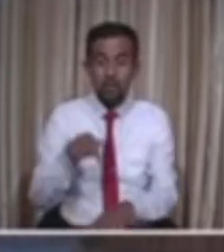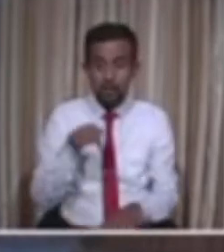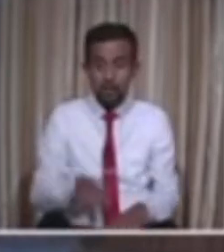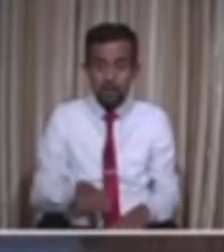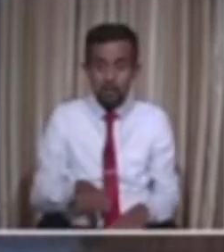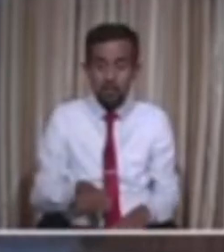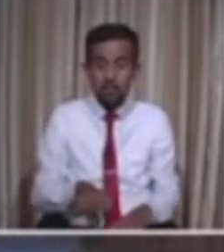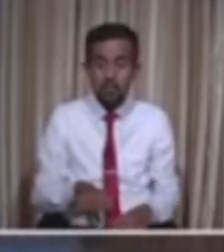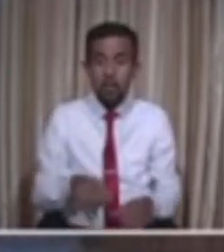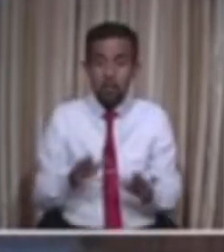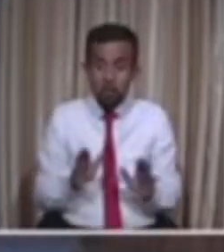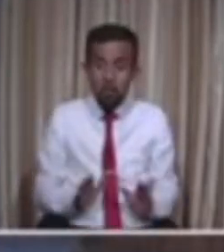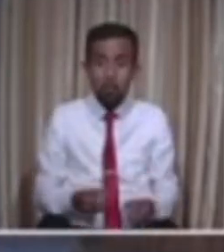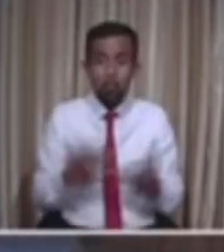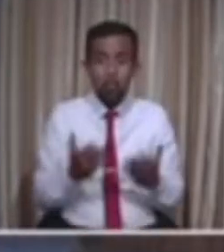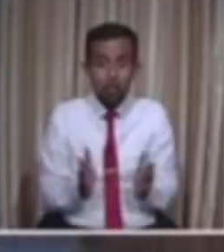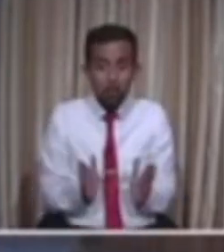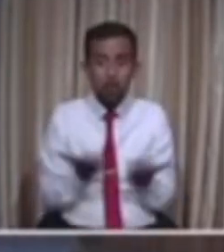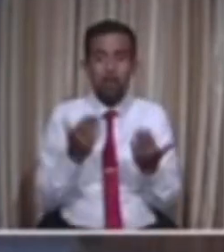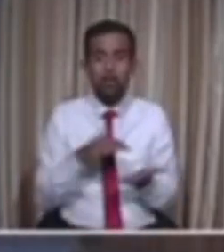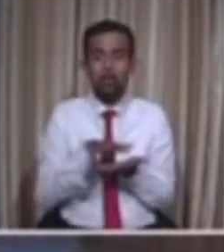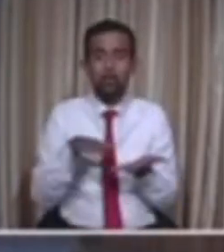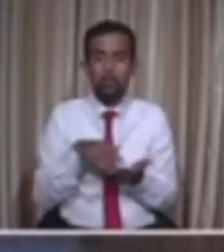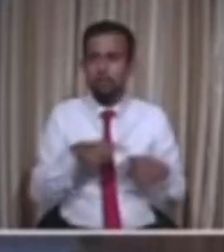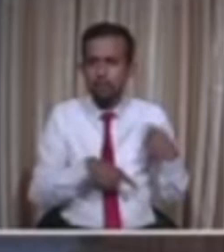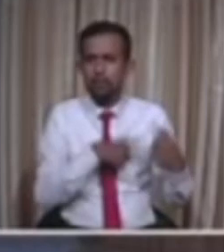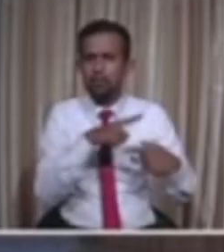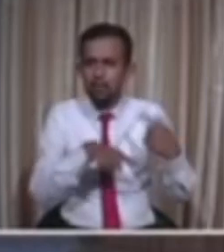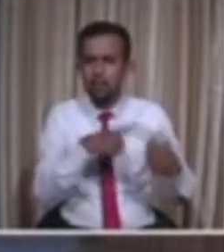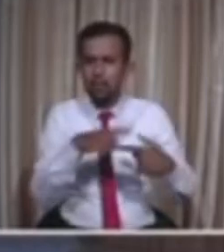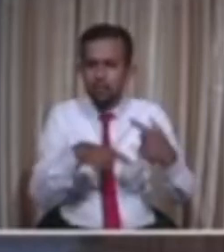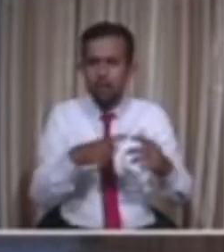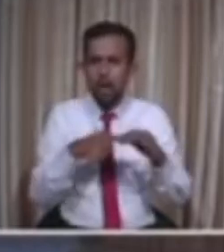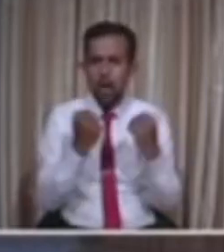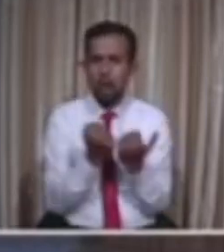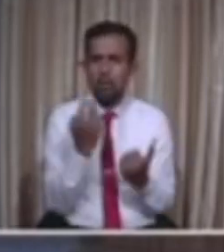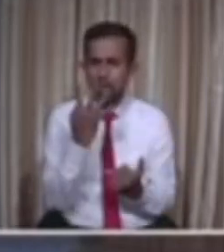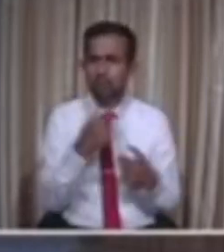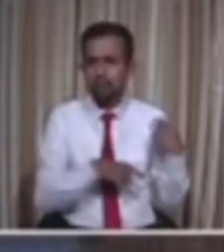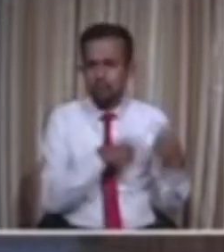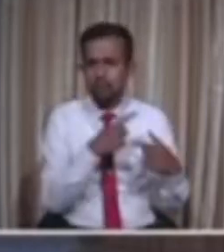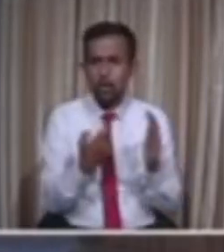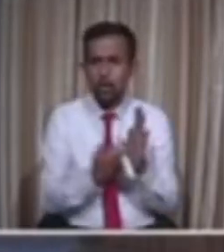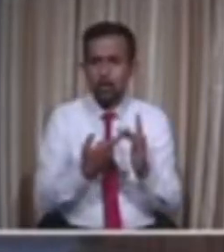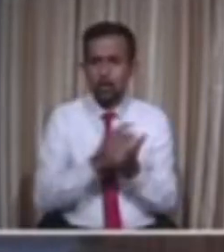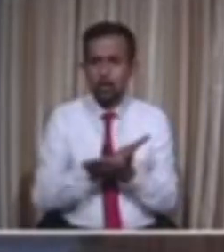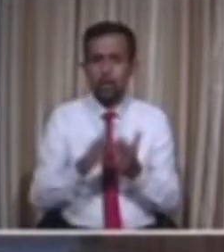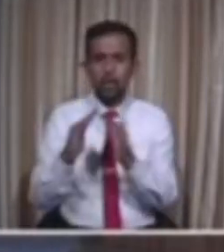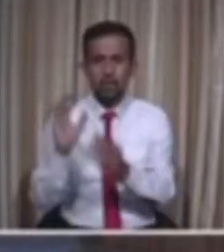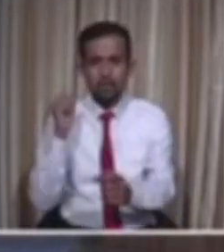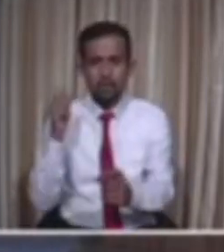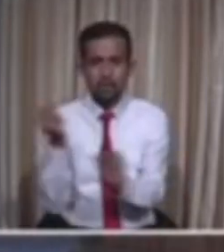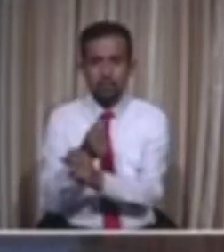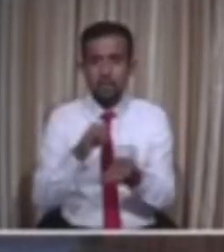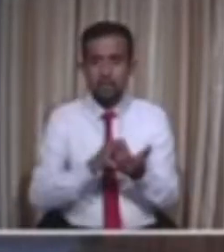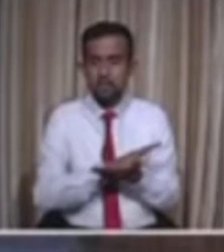Mee pipuru maharam penistaan hati ni mama laki ni, hebei dikin dikin mau mee prokopa kirim April hatran ni lah dikin dikin di barusan nan singa mahatya kita terkaya uga, sehan sema